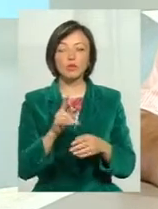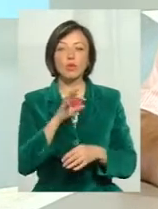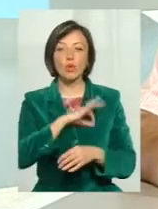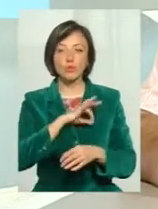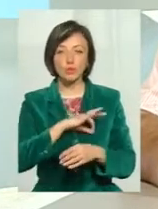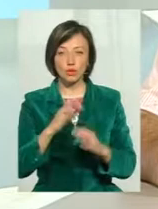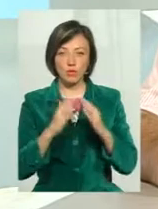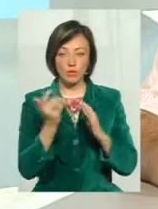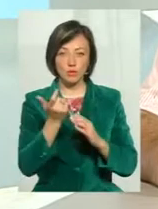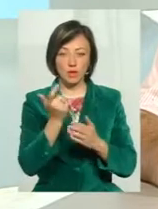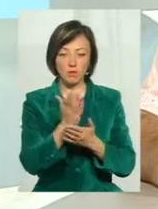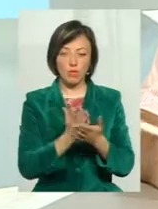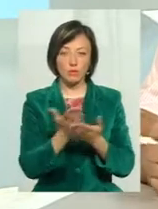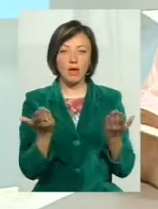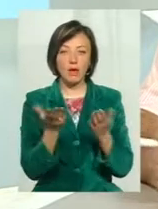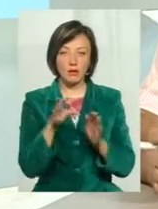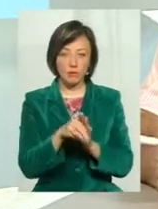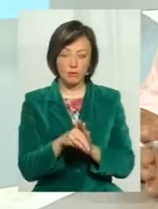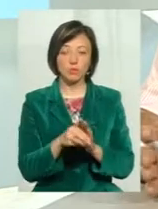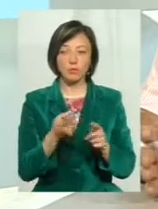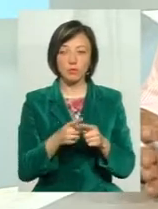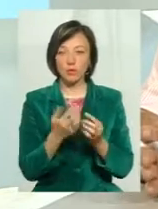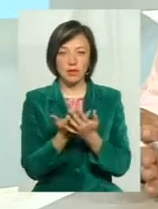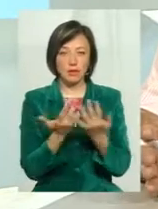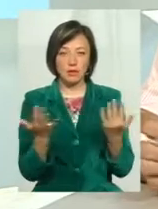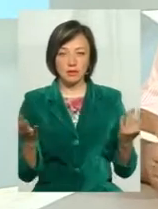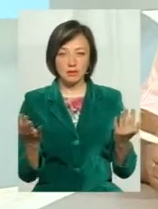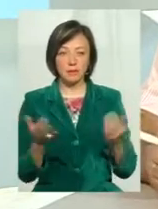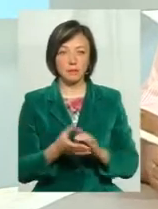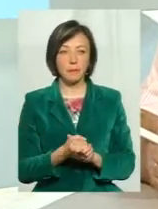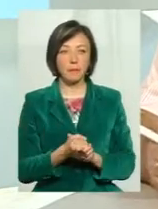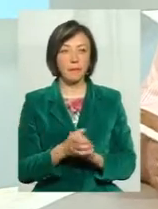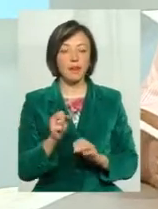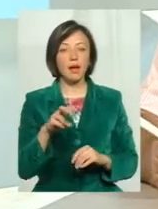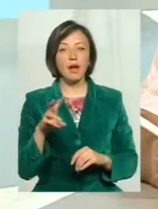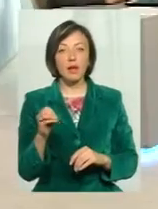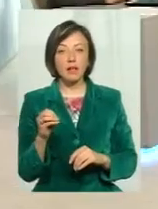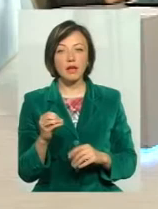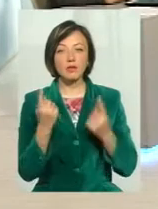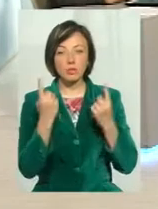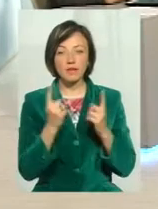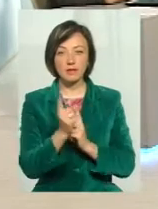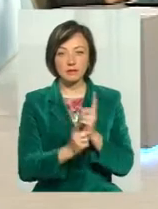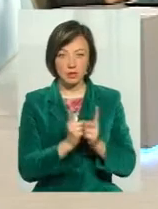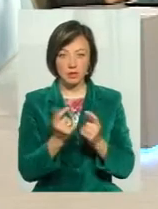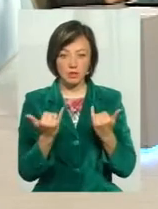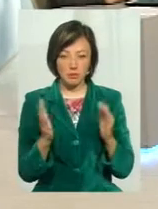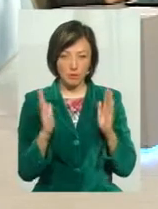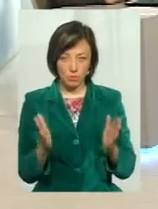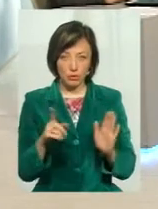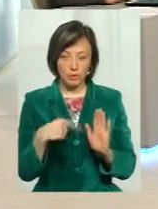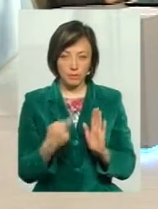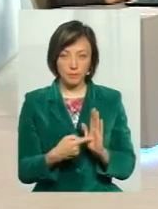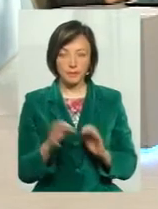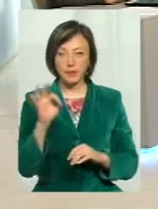користується домогосподарство. Тому він різний, звичайно, різний, але... Але суттєві зміни будуть тепер?